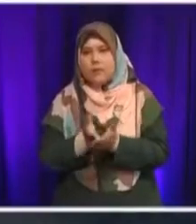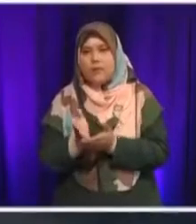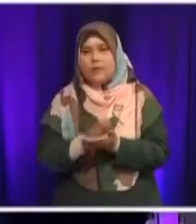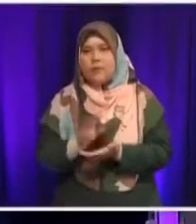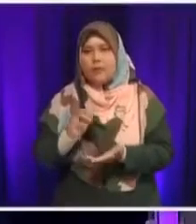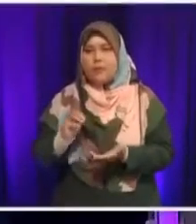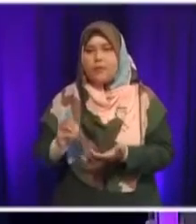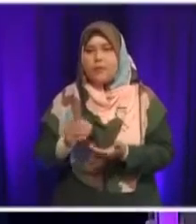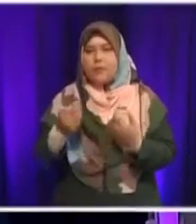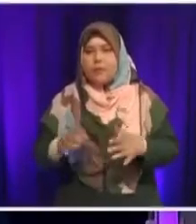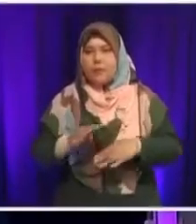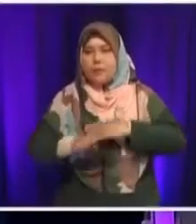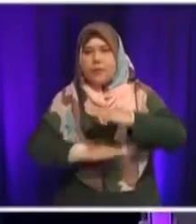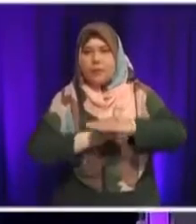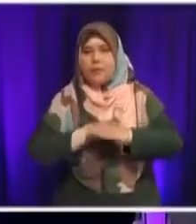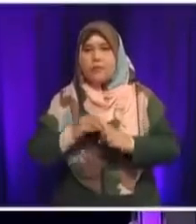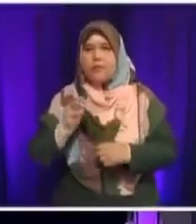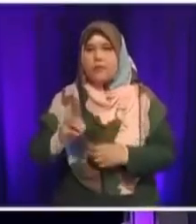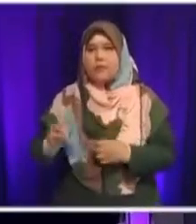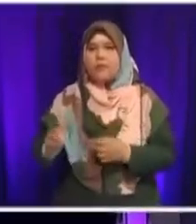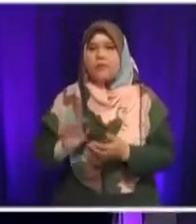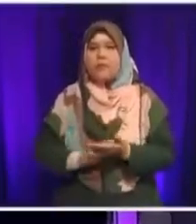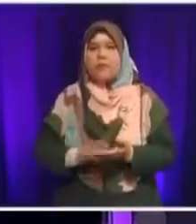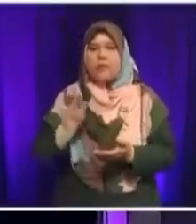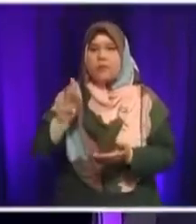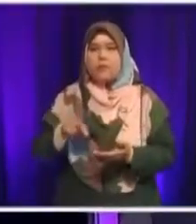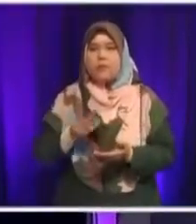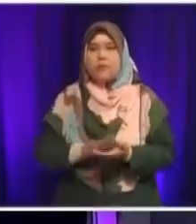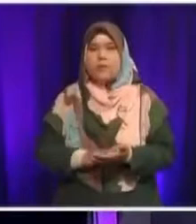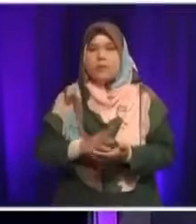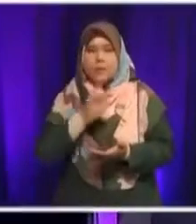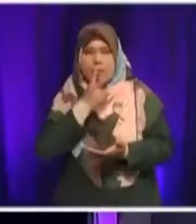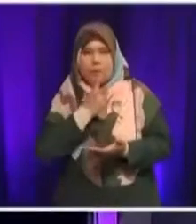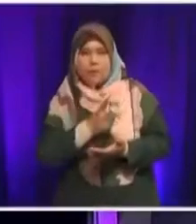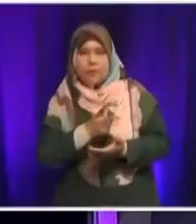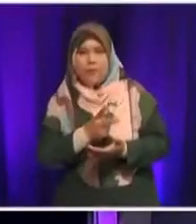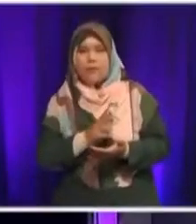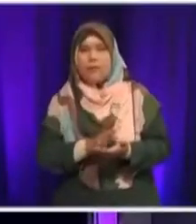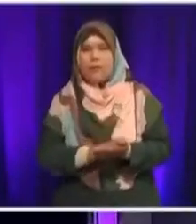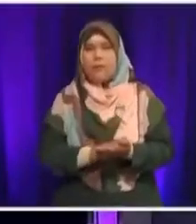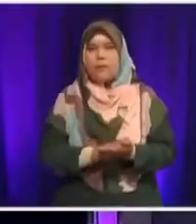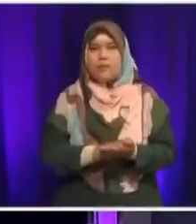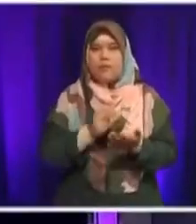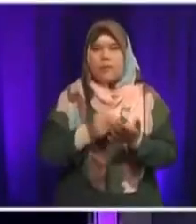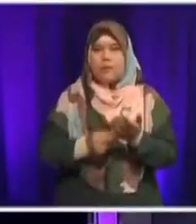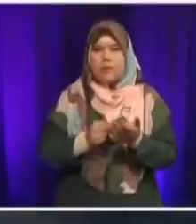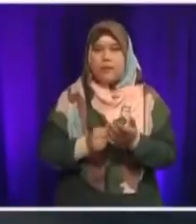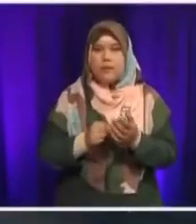setelah membungkus murid-murid juga perlulah menilai produk yang telah dihasilkan